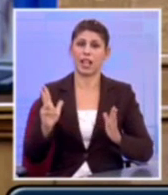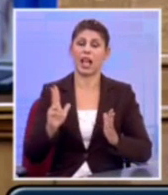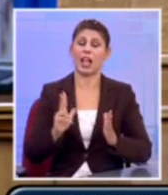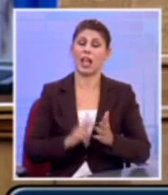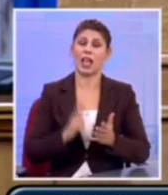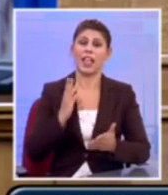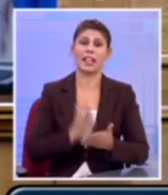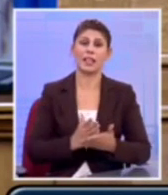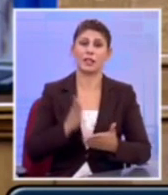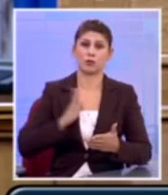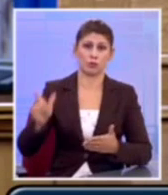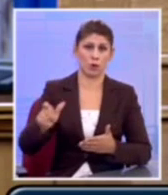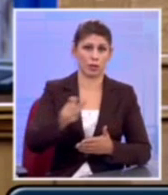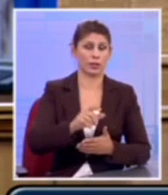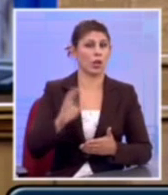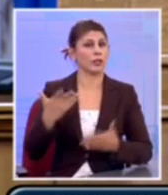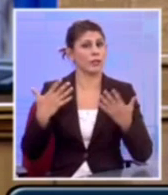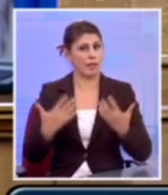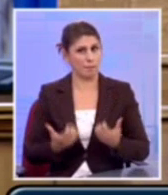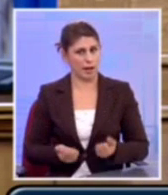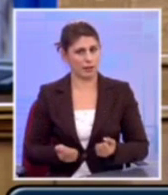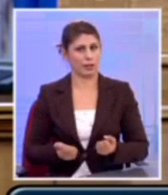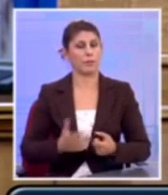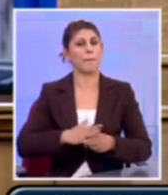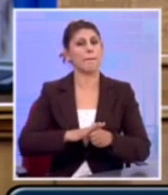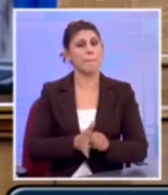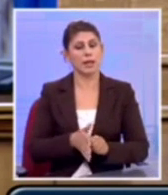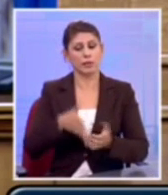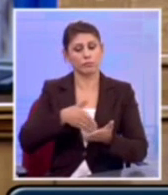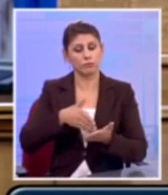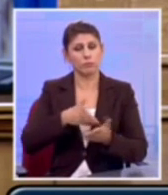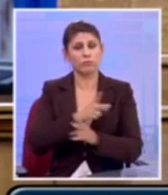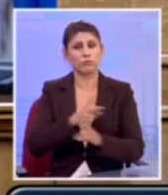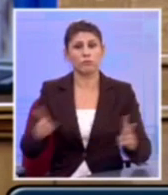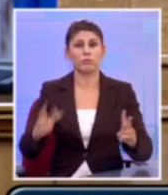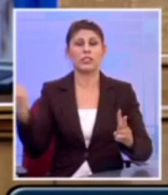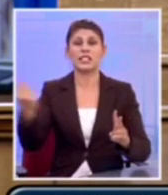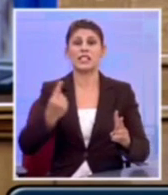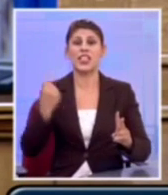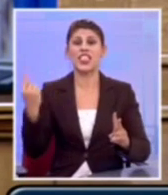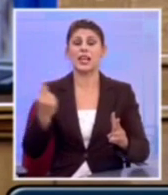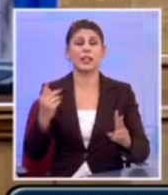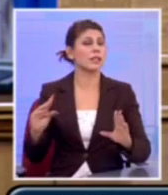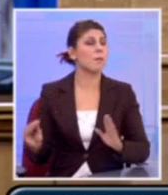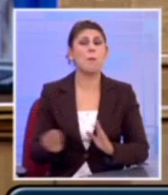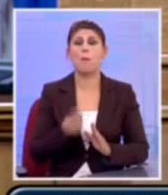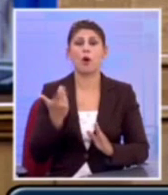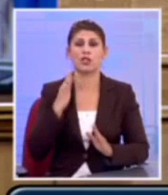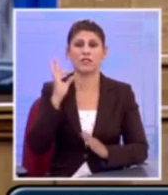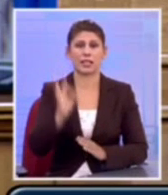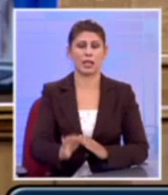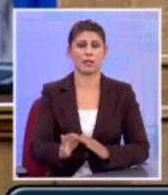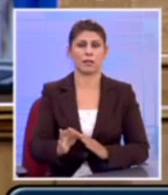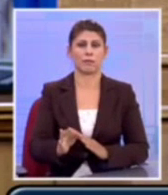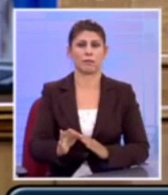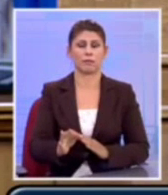εγγυηθεί στους πολίτες ότι θα υπάρξει πλήρης διαλεύκανση των συνθήκων υπό τις οποίες φτάσαμε,